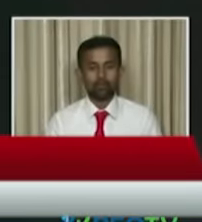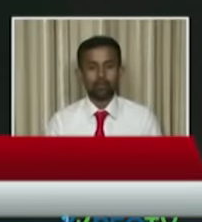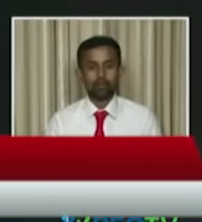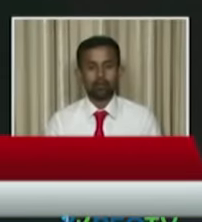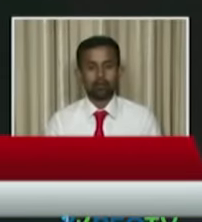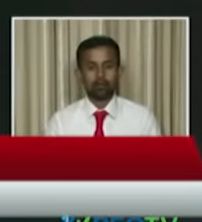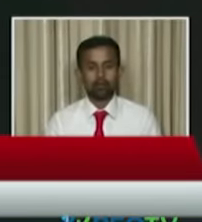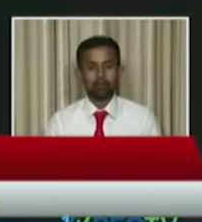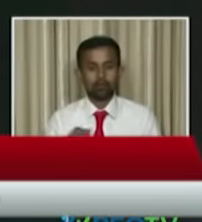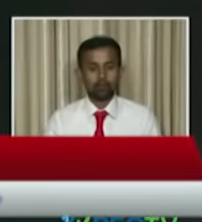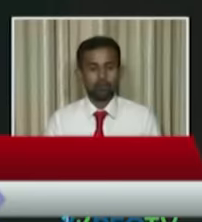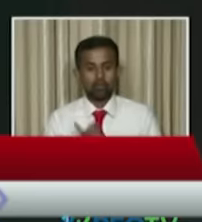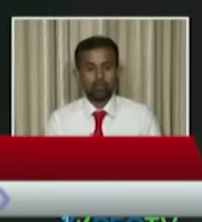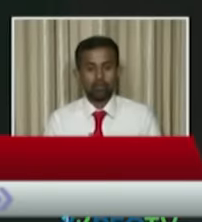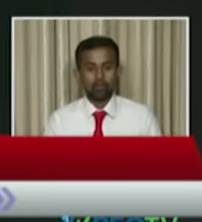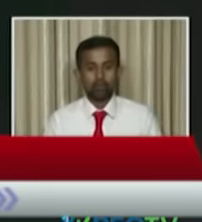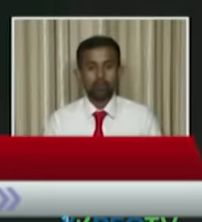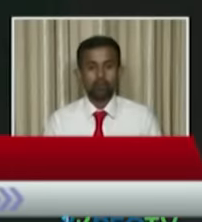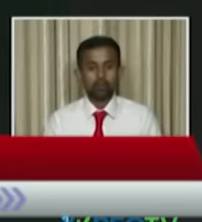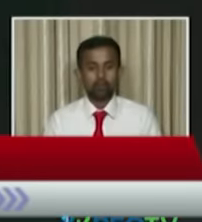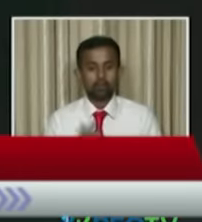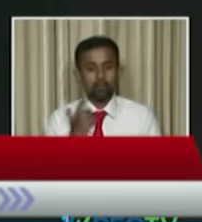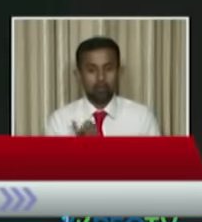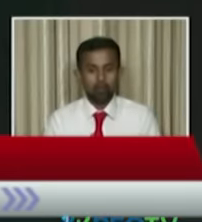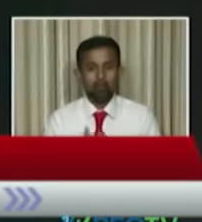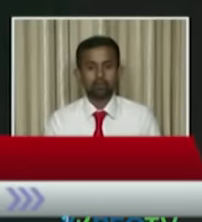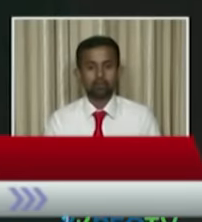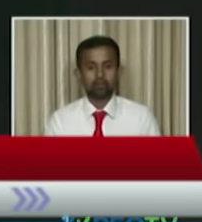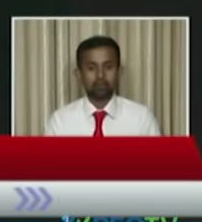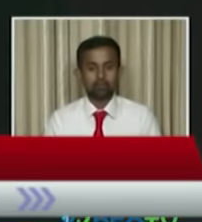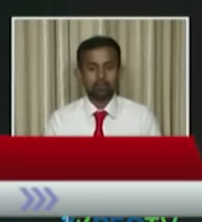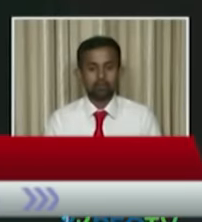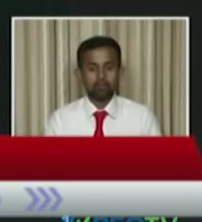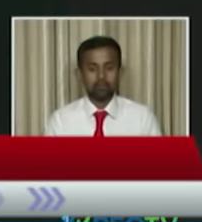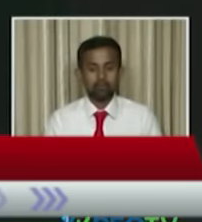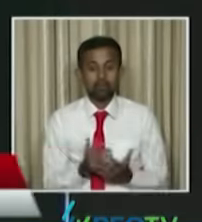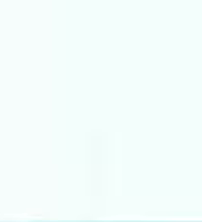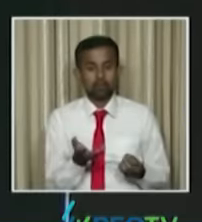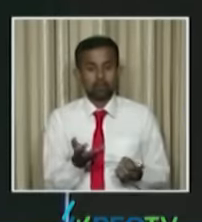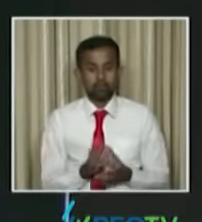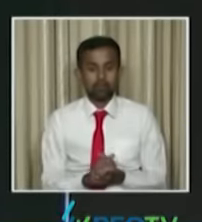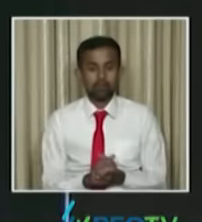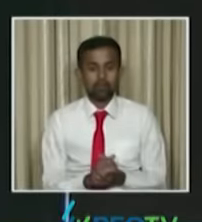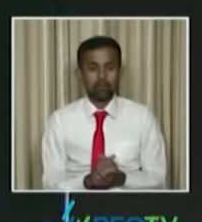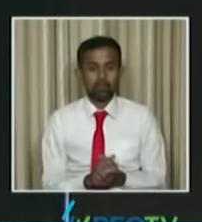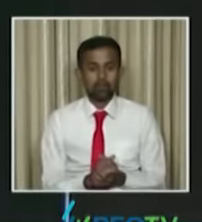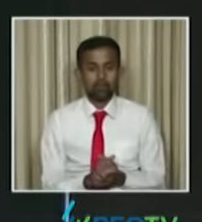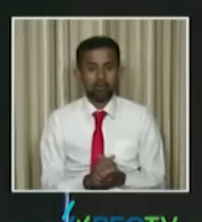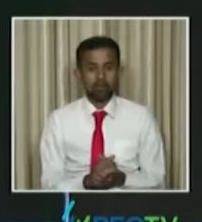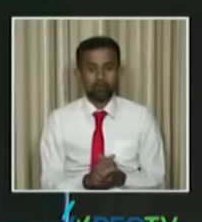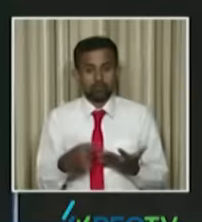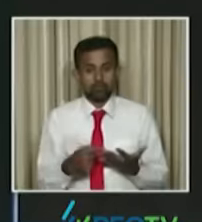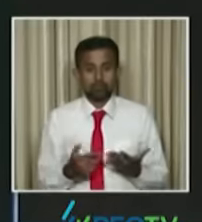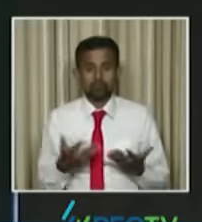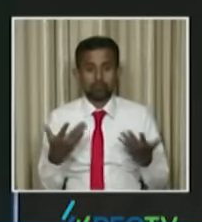රටේ ආර්ථිකය ඉතාම අමාරු තත්ත්වයෙන් ඉන්නේ. නුත් ඒ අමාරු තත්ත්වේ තිබුණයි කියලා අපිට ඊට වැඩිය දෙන්න ගියොත් ඊටත් වඩා අමාරු තත්ත්වයකට අපි